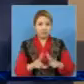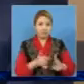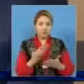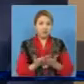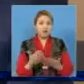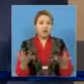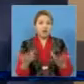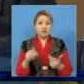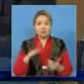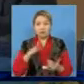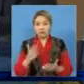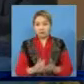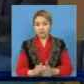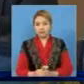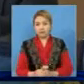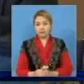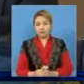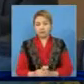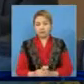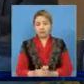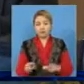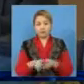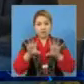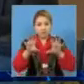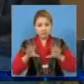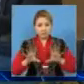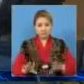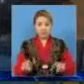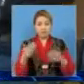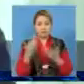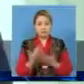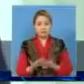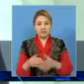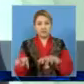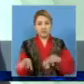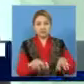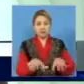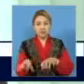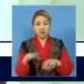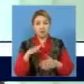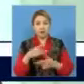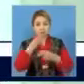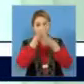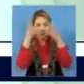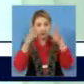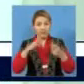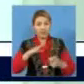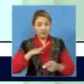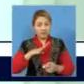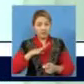бұл қаншалықты нәтижелі? Осы жаңа заңдардың бірінде жаңағы сыбайлас жемқорлық туралы хабар берген адамға